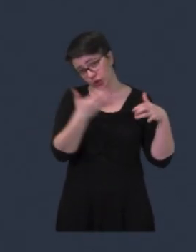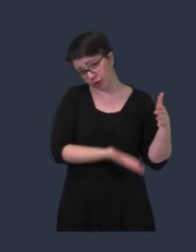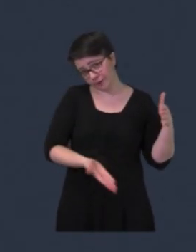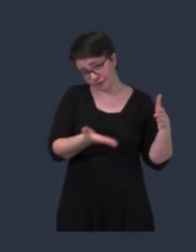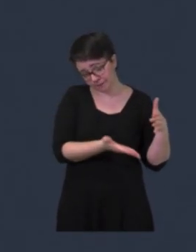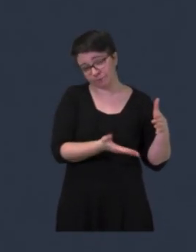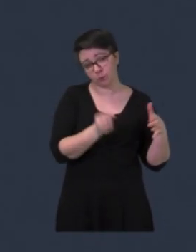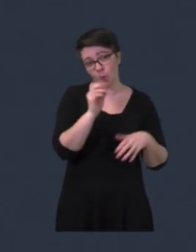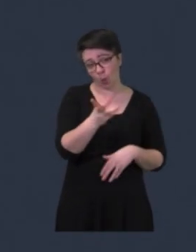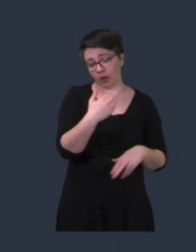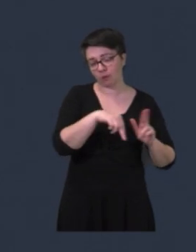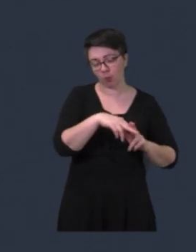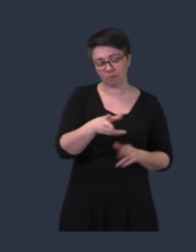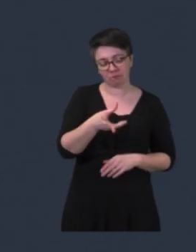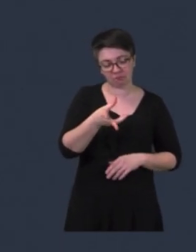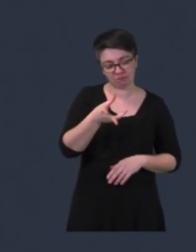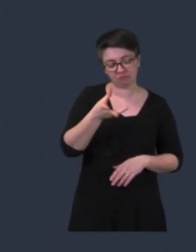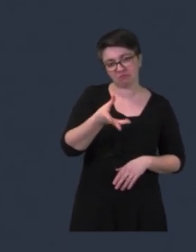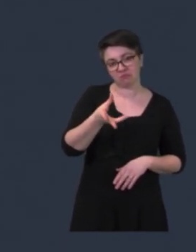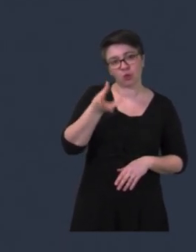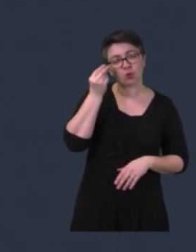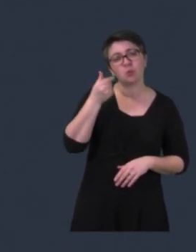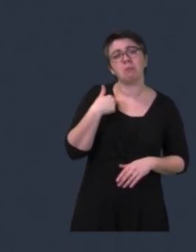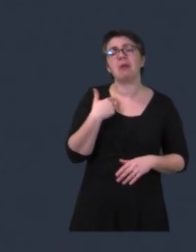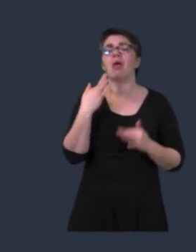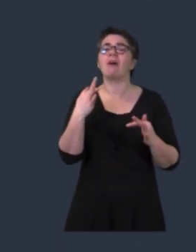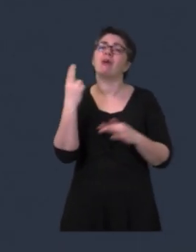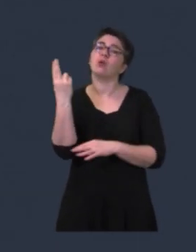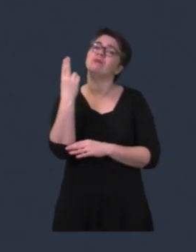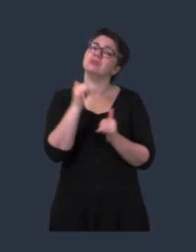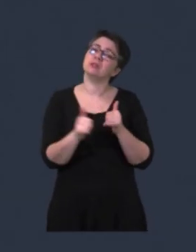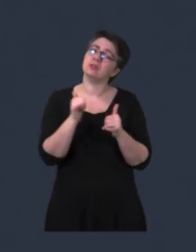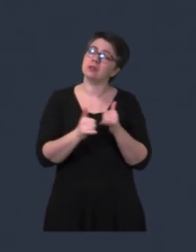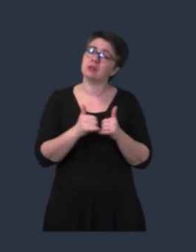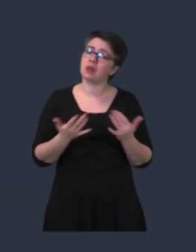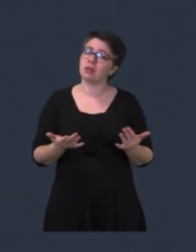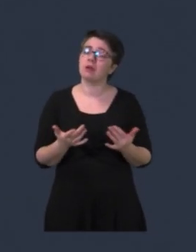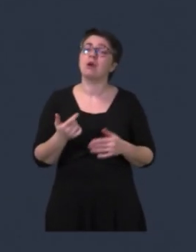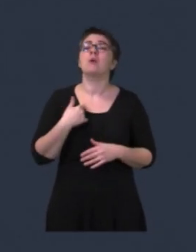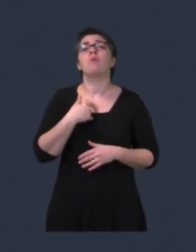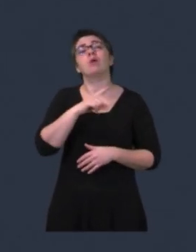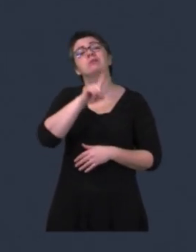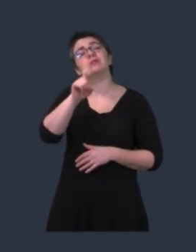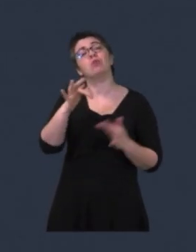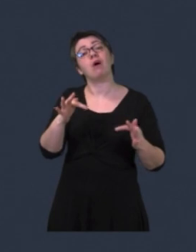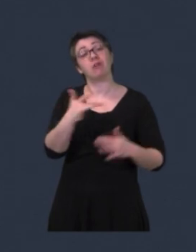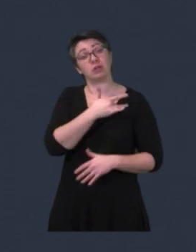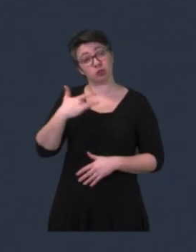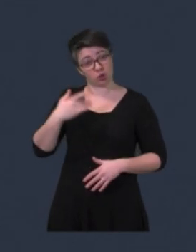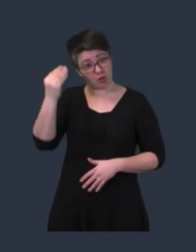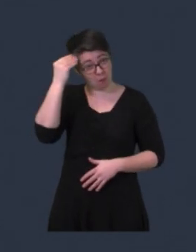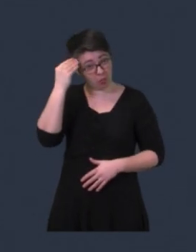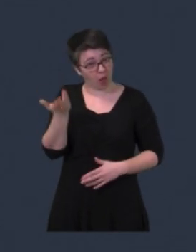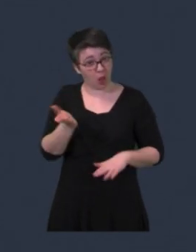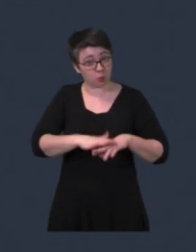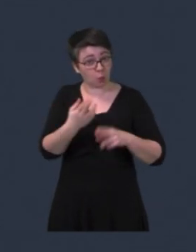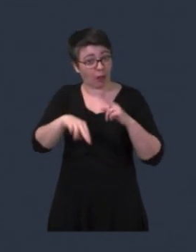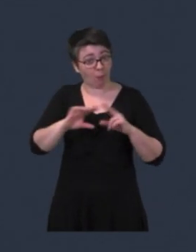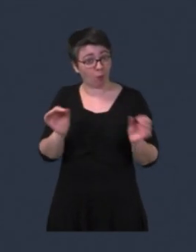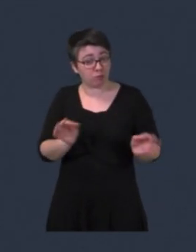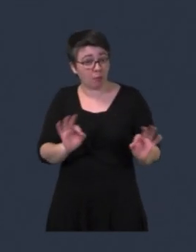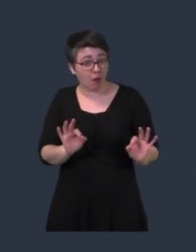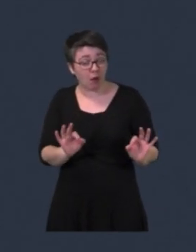et je n'ai pas entendu votre réponse concernant l'Université Saint-Étienne. Je vous ai posé une question très précise sur la santé mentale, et je n'ai pas entendu de réponse. Et quand